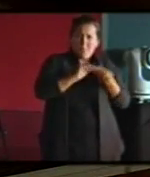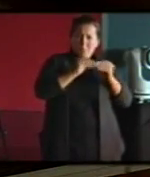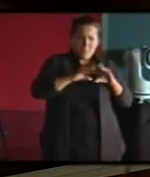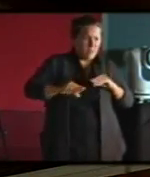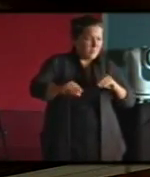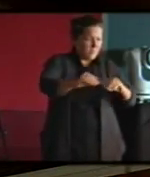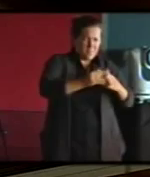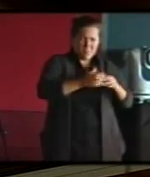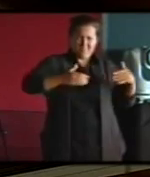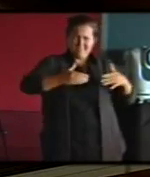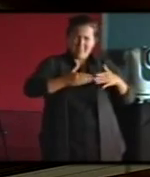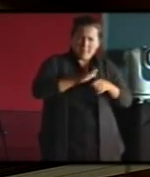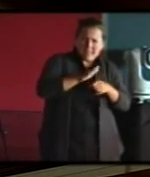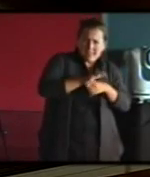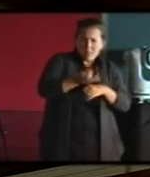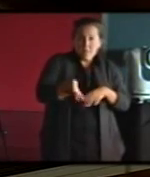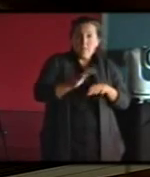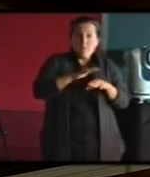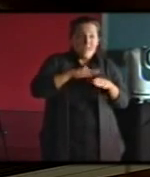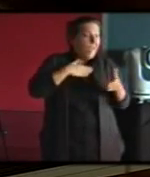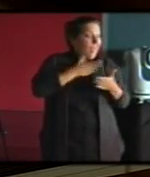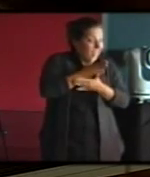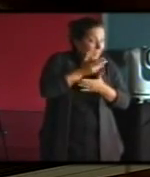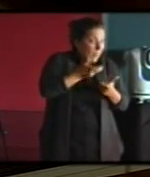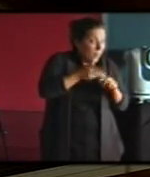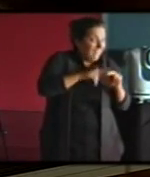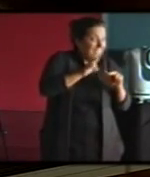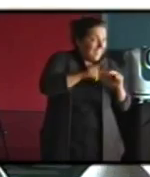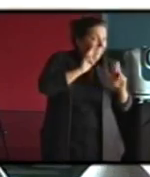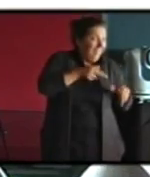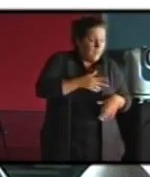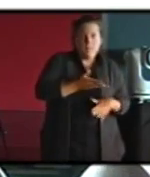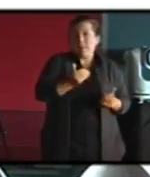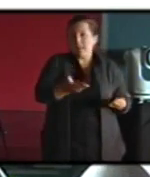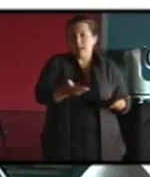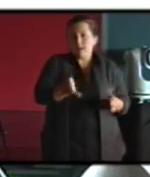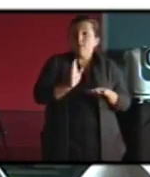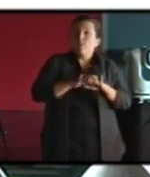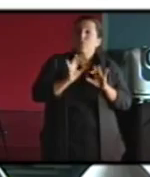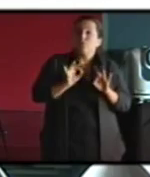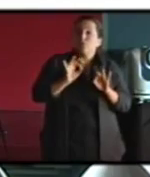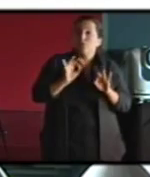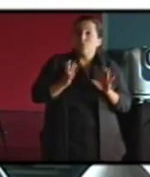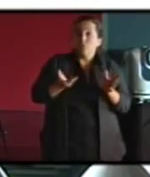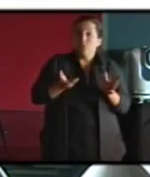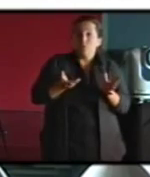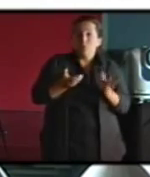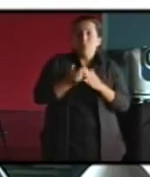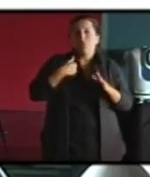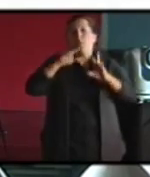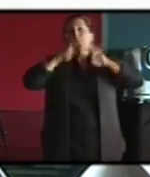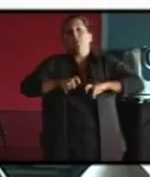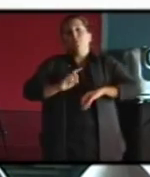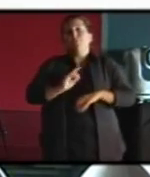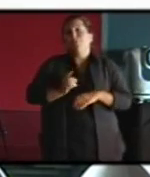public, etc. Ce n'est pas cette direction qu'on a pris. Et moi, aujourd'hui, et c'est un peu à l'occasion de... Ce n'est pas une étude que j'ai faite